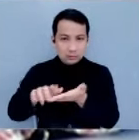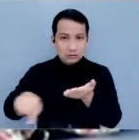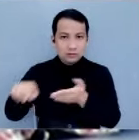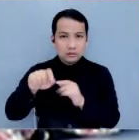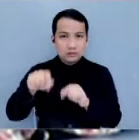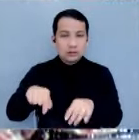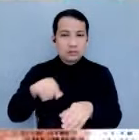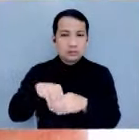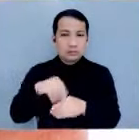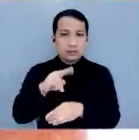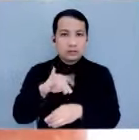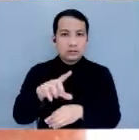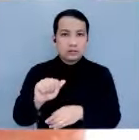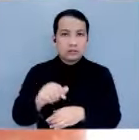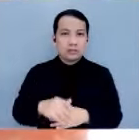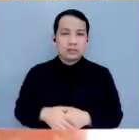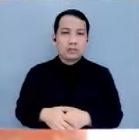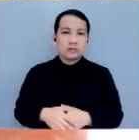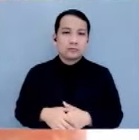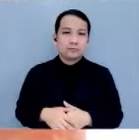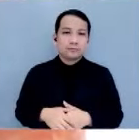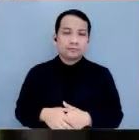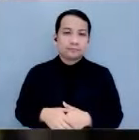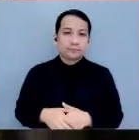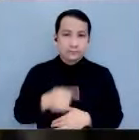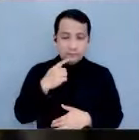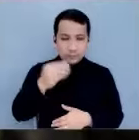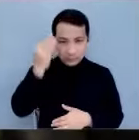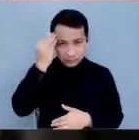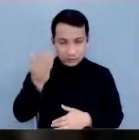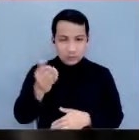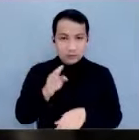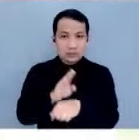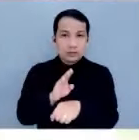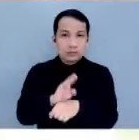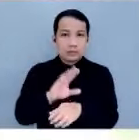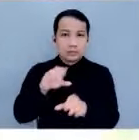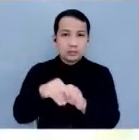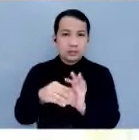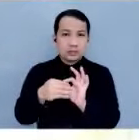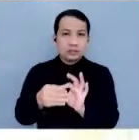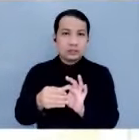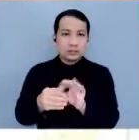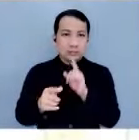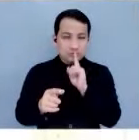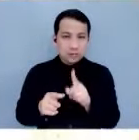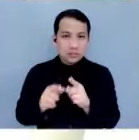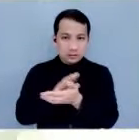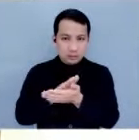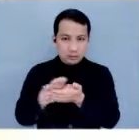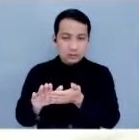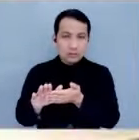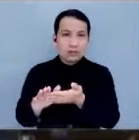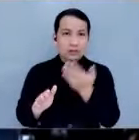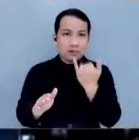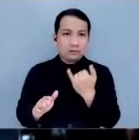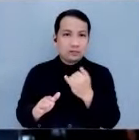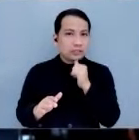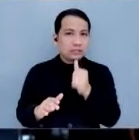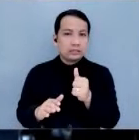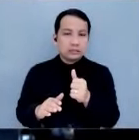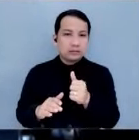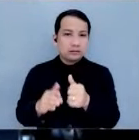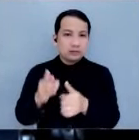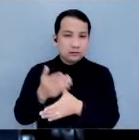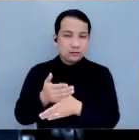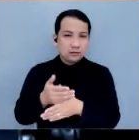NAIA. Pagsasabihan din ng mga negosyo sa loob ng airport na siguruhin ang kalinisan para iwas peste.